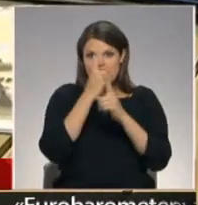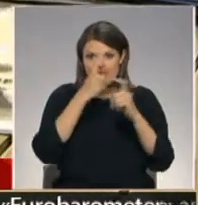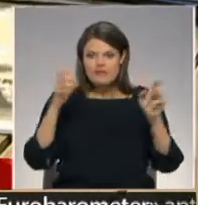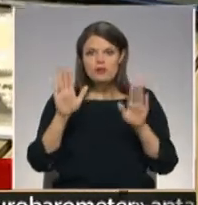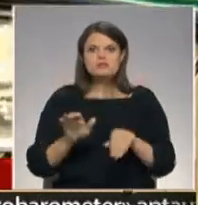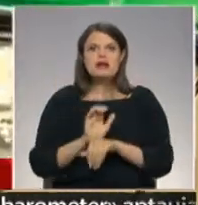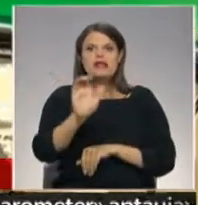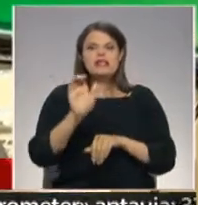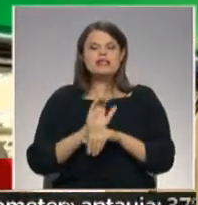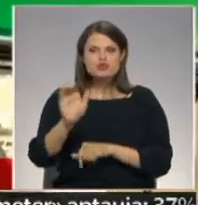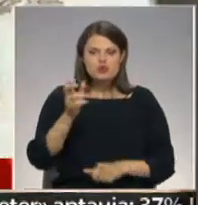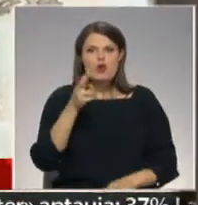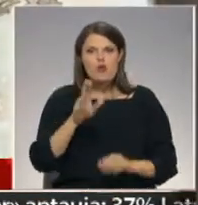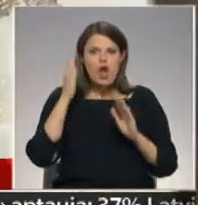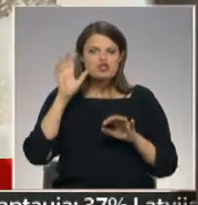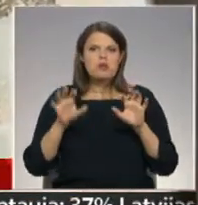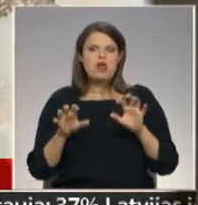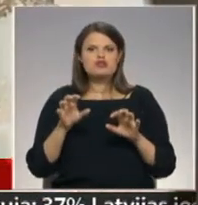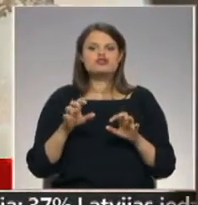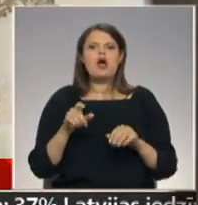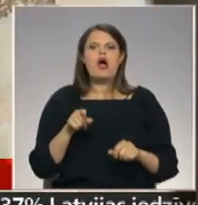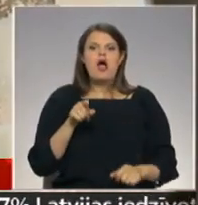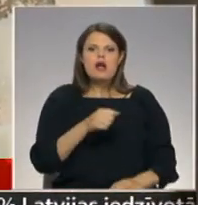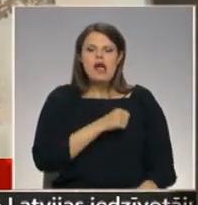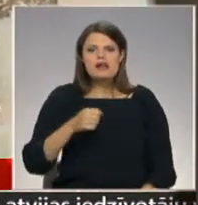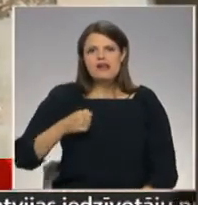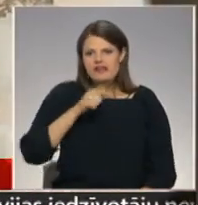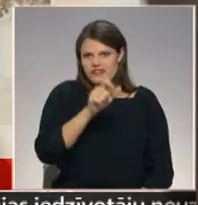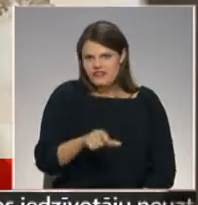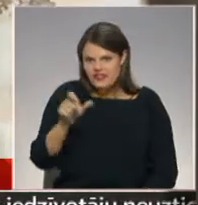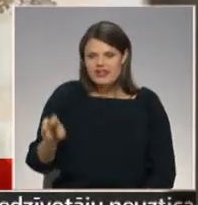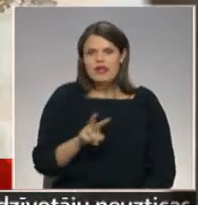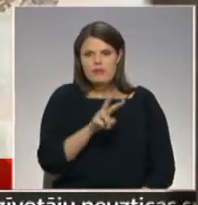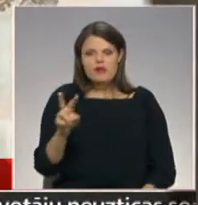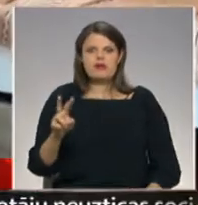izsūtītajiem naukšēniešiem un lāčplēšu karavīru ordeņu kavalieriem šajā pusē, kas